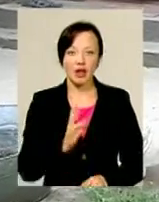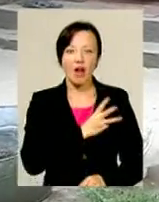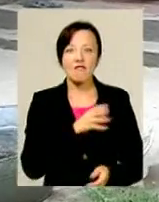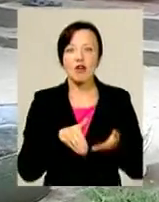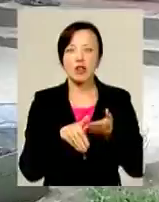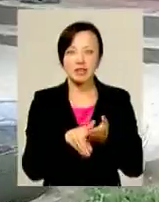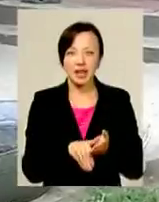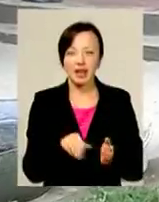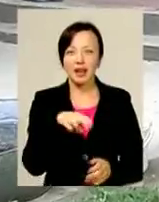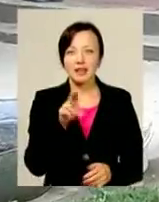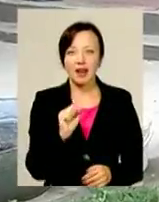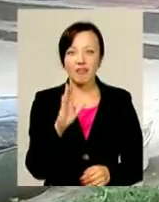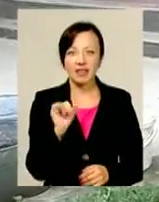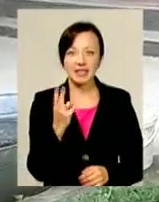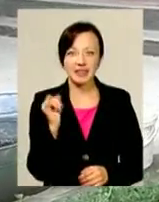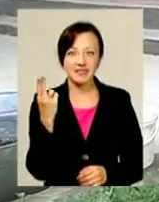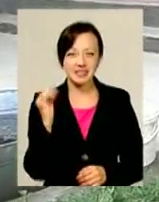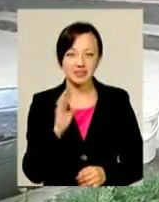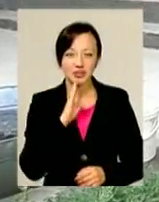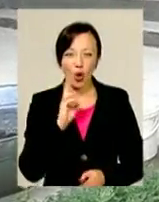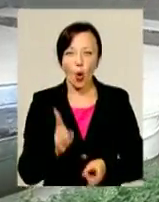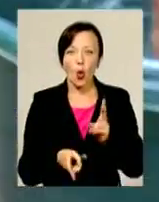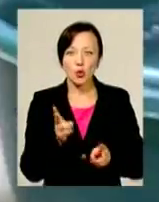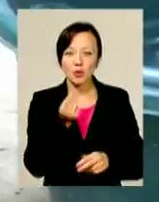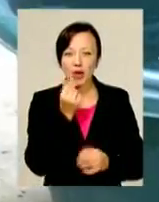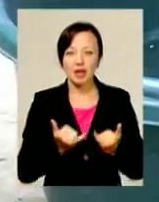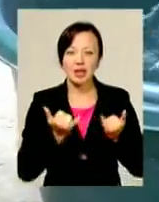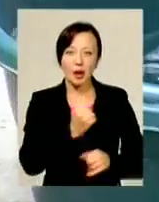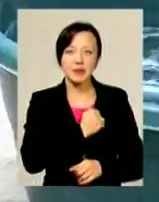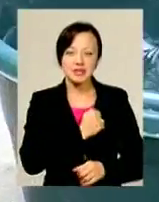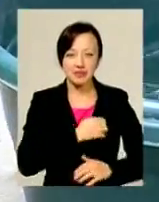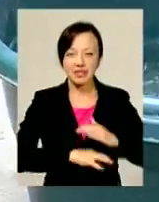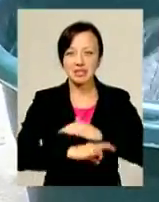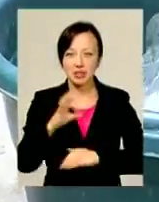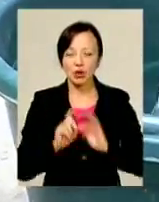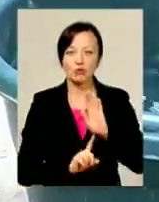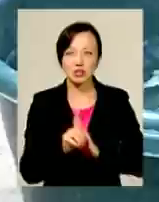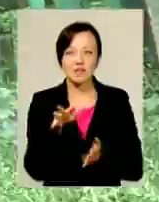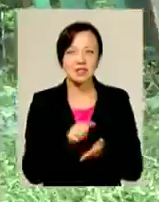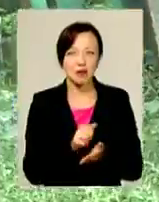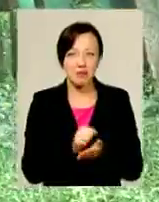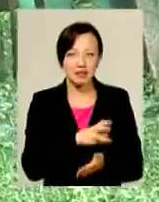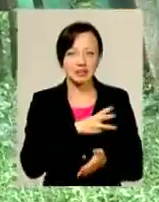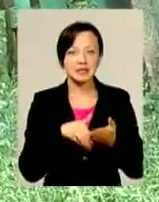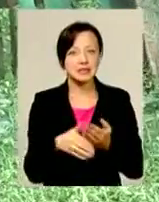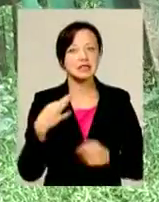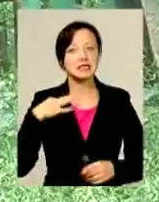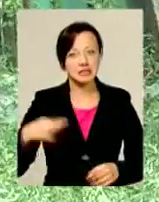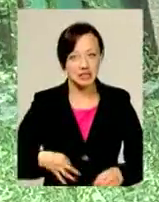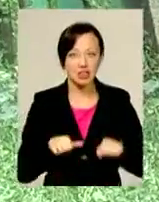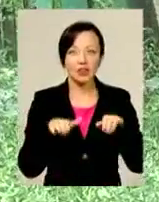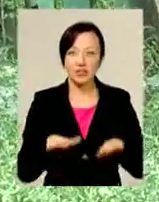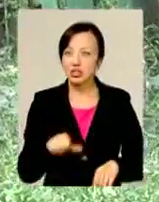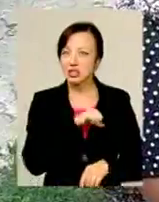Волонтерка із Давидковець Надія Волчинюк черговий раз готує провізію для бійців на схід. Каже, розпочав займатися волонтерством її син, тож вирішила й